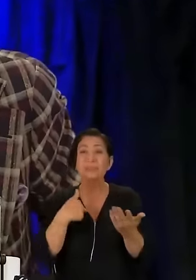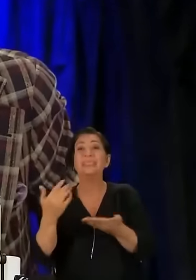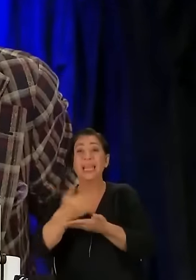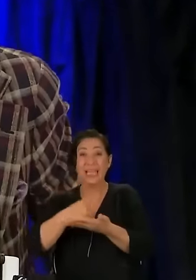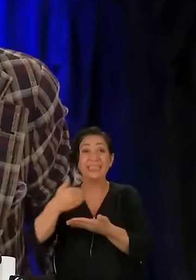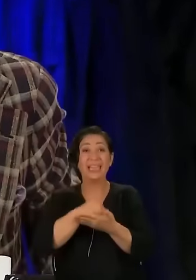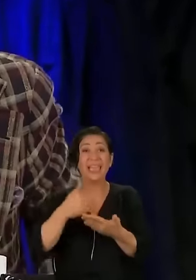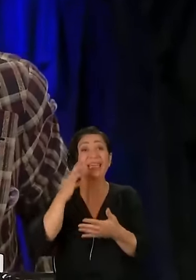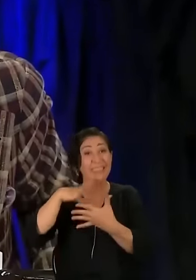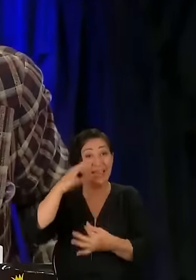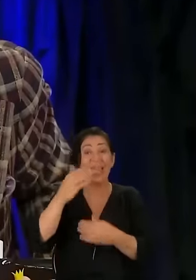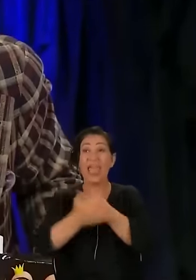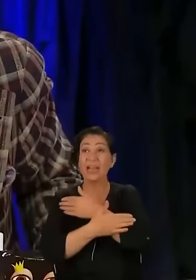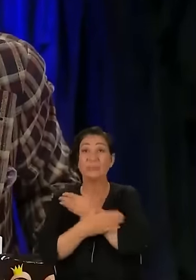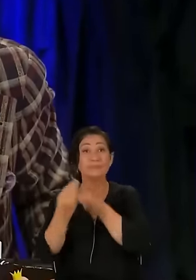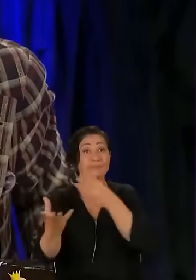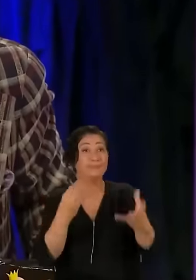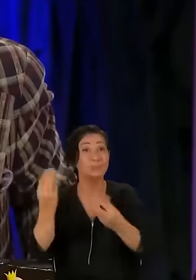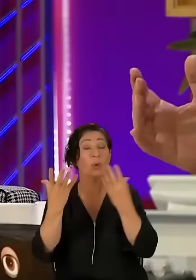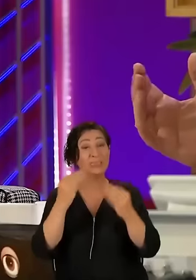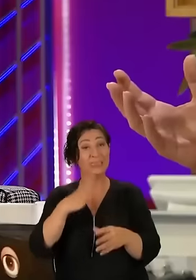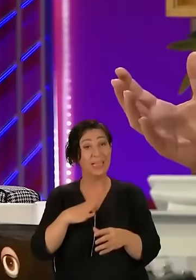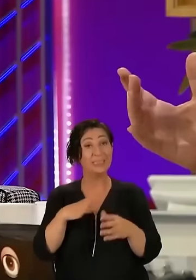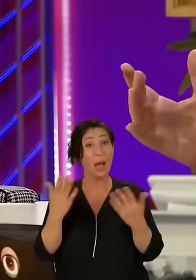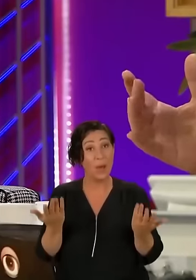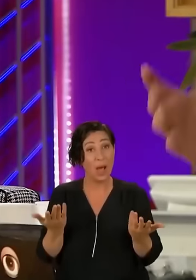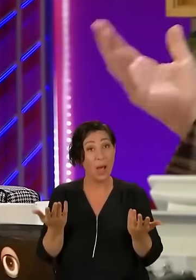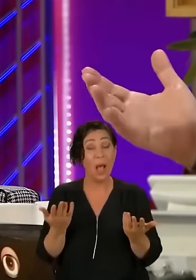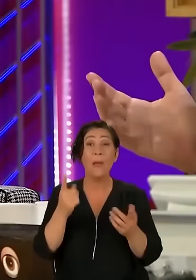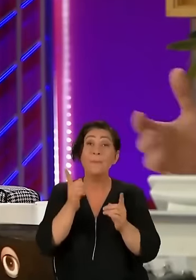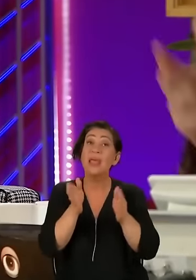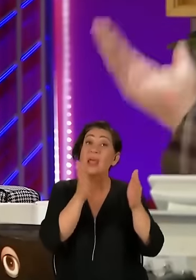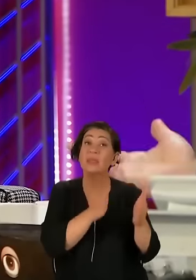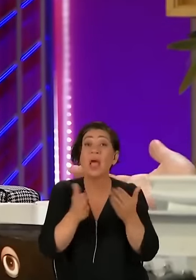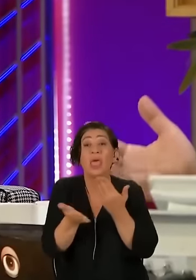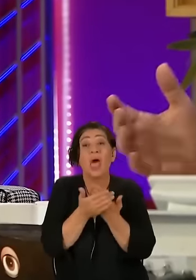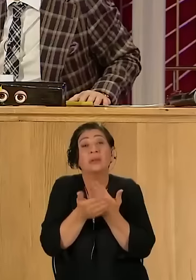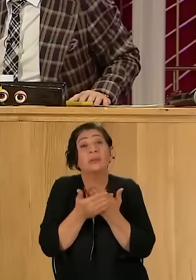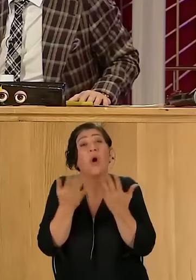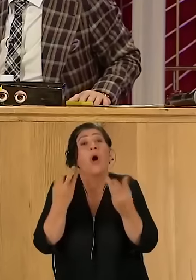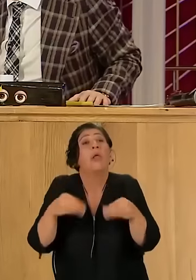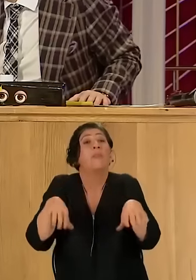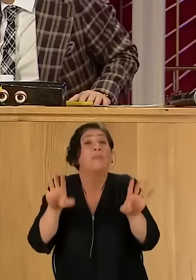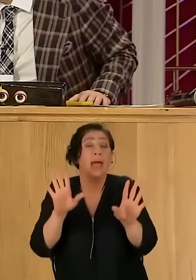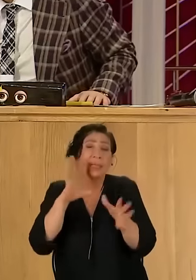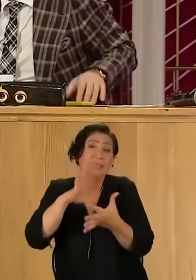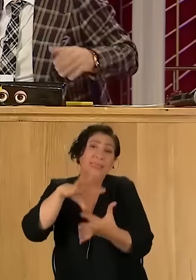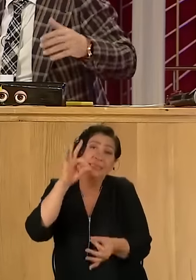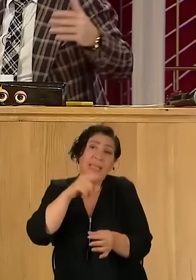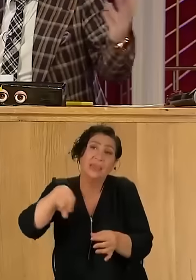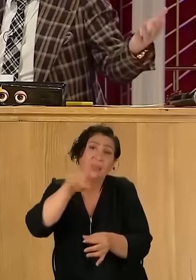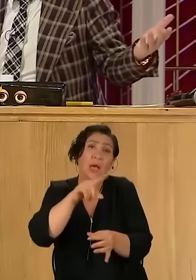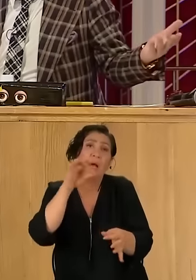kazanan insanların yardımsever olmasını isteriz. Ama bir yandan da hiç yardımsever olmayan insanların